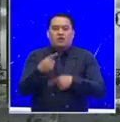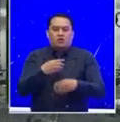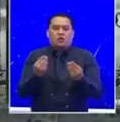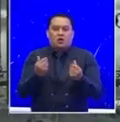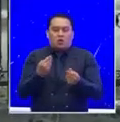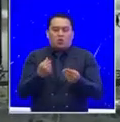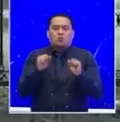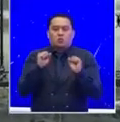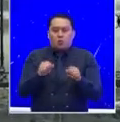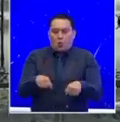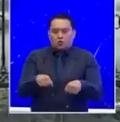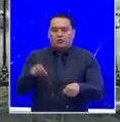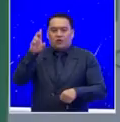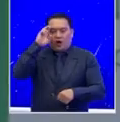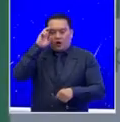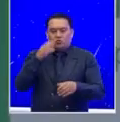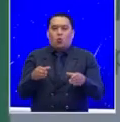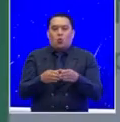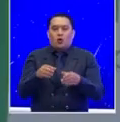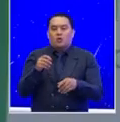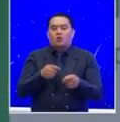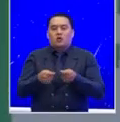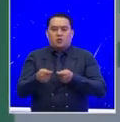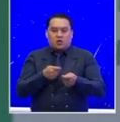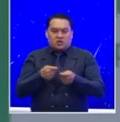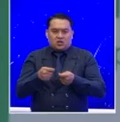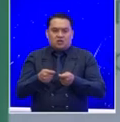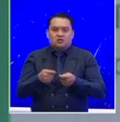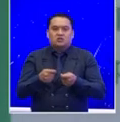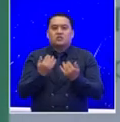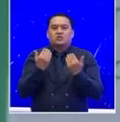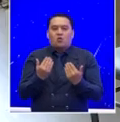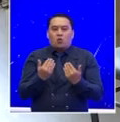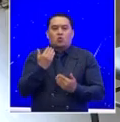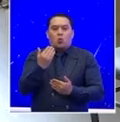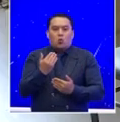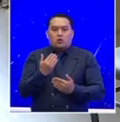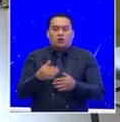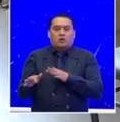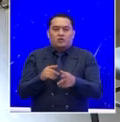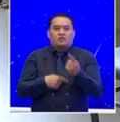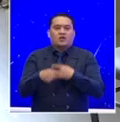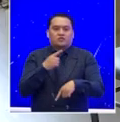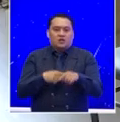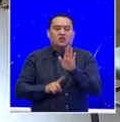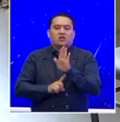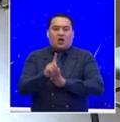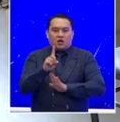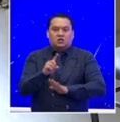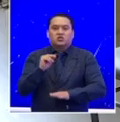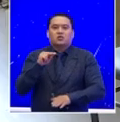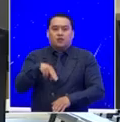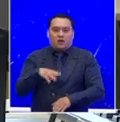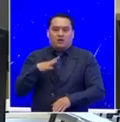можно посредством реквизитов государственной корпорации правительства для граждан. С сегодняшнего дня уже начата процедура возврата. После окончания режима